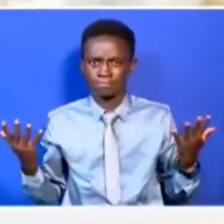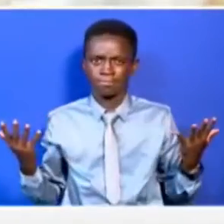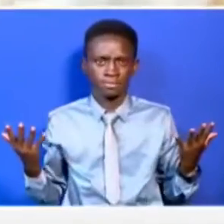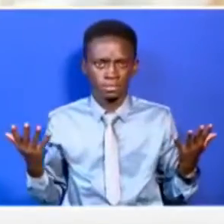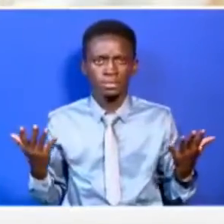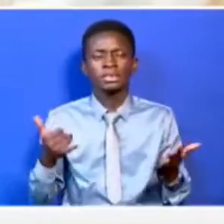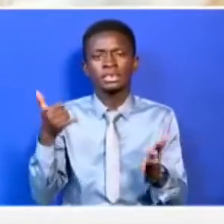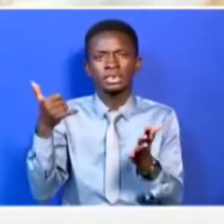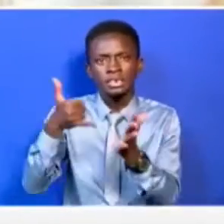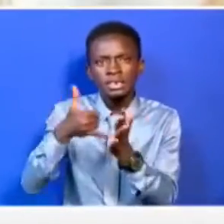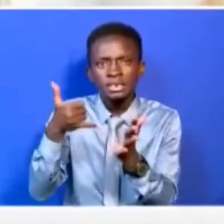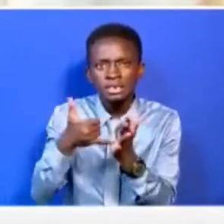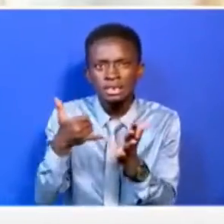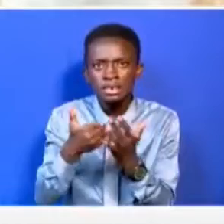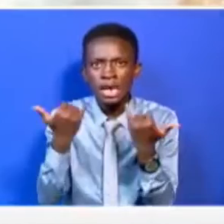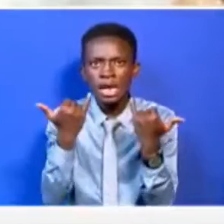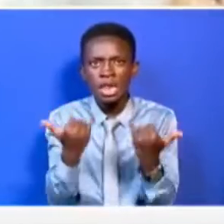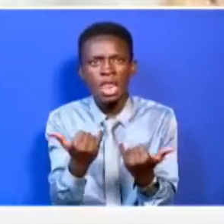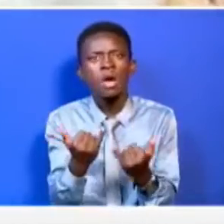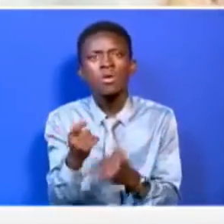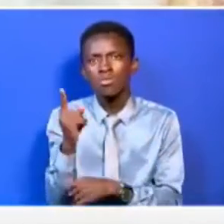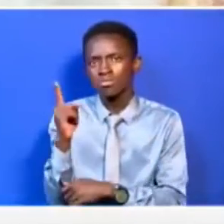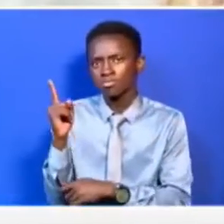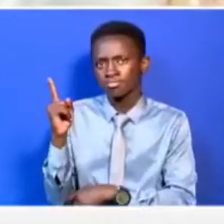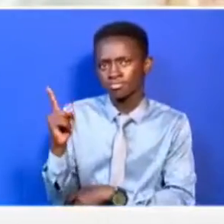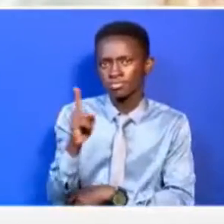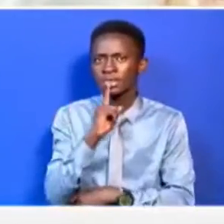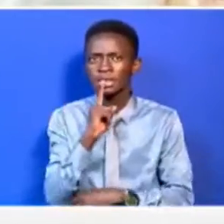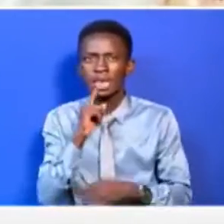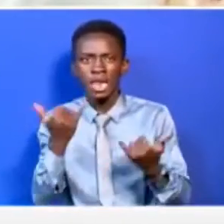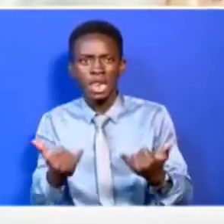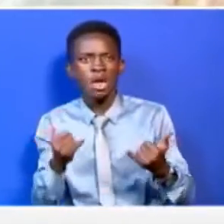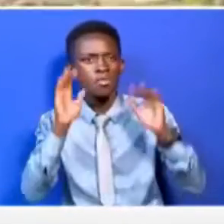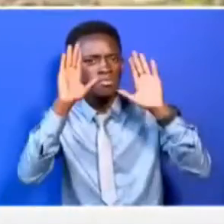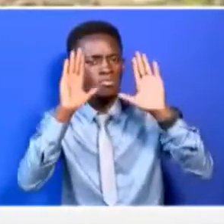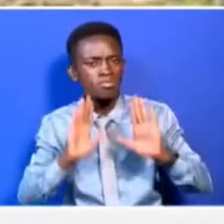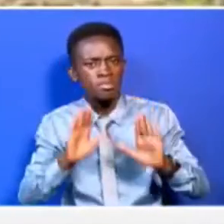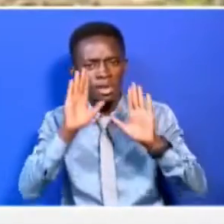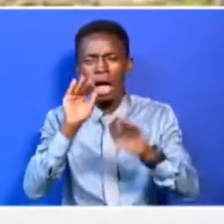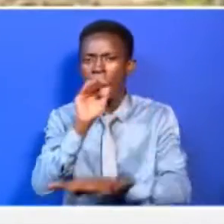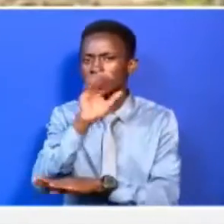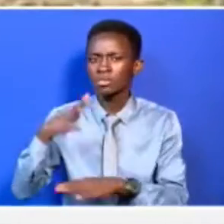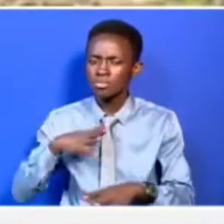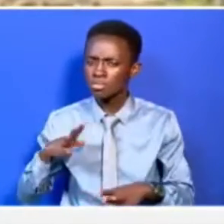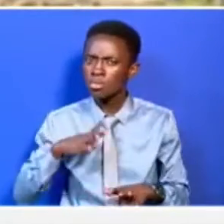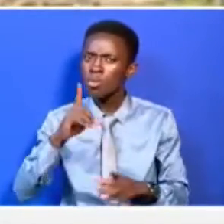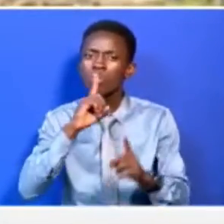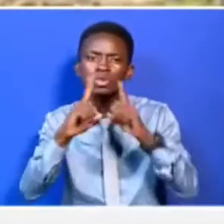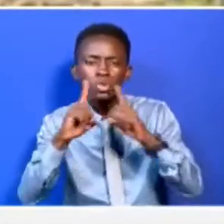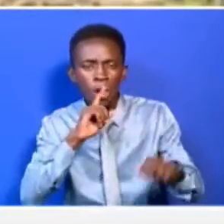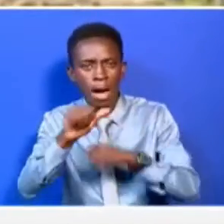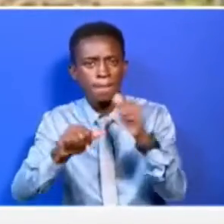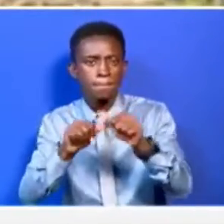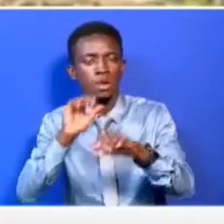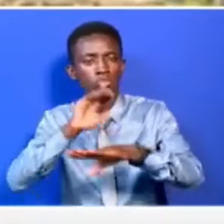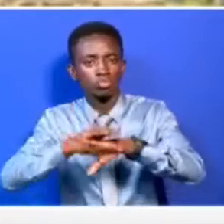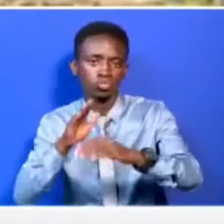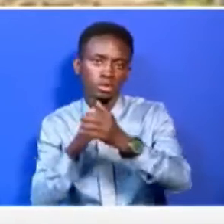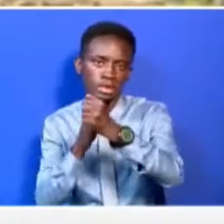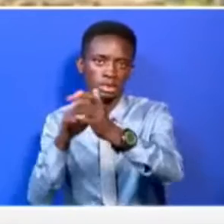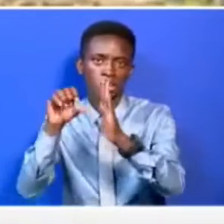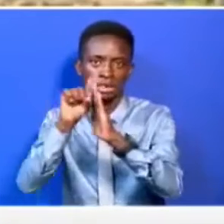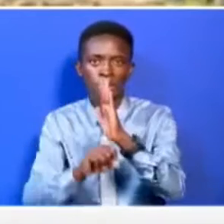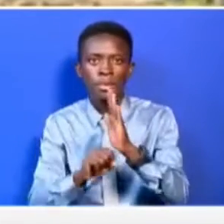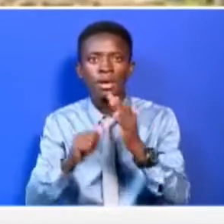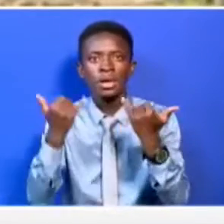kila mmoja kufanya maamuzi ya uchaguzi kulingana na sera za kila kiongozi. Sababu sio sisi.